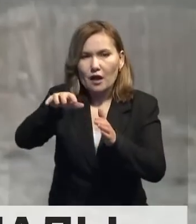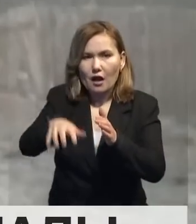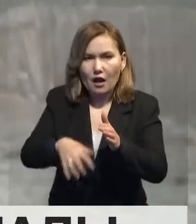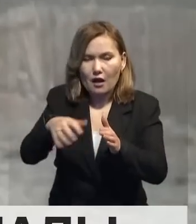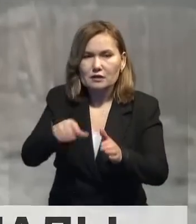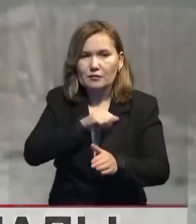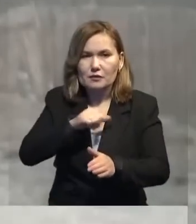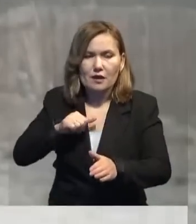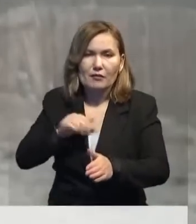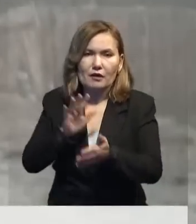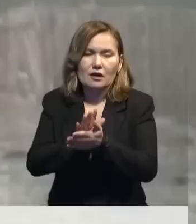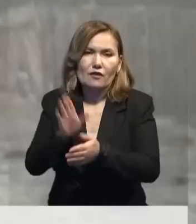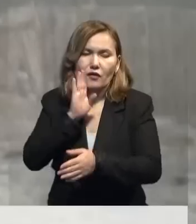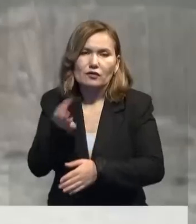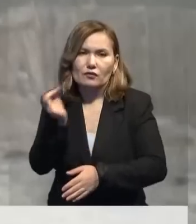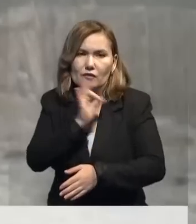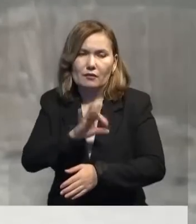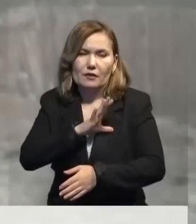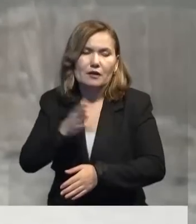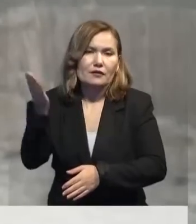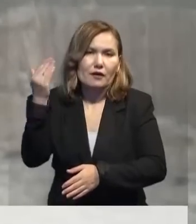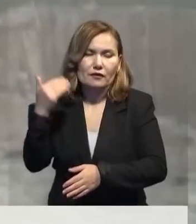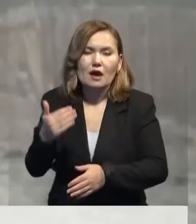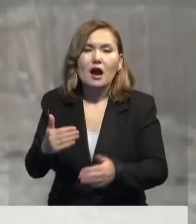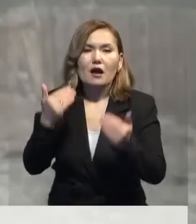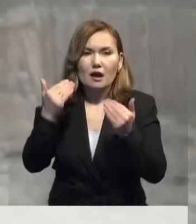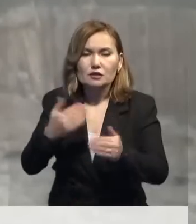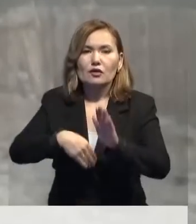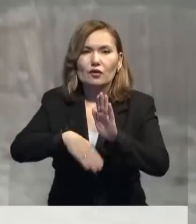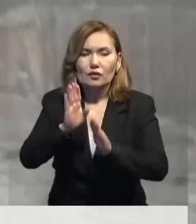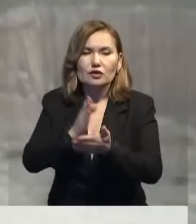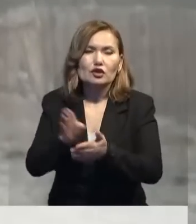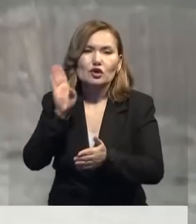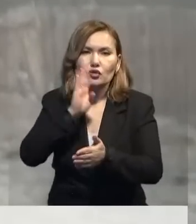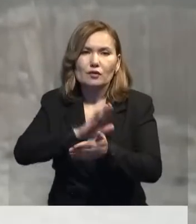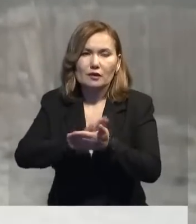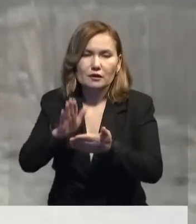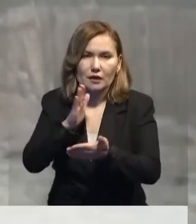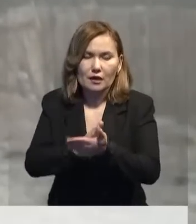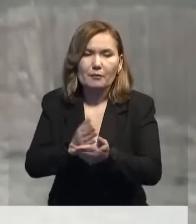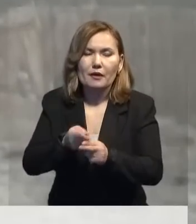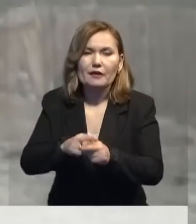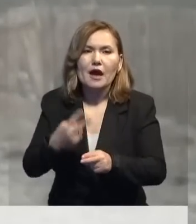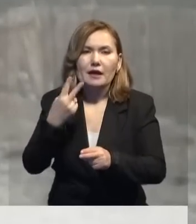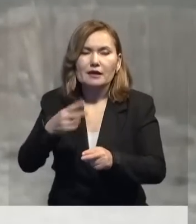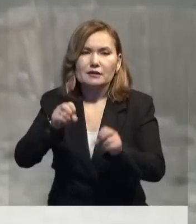ішінен ағып тұрса, одан артық таза су 520 метр тереңдіктен шығып тұр бұл су.